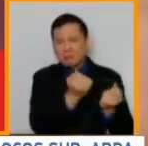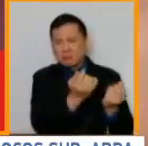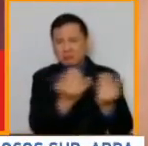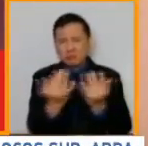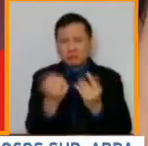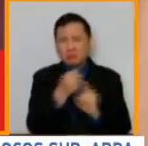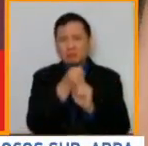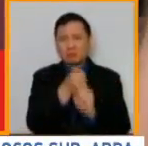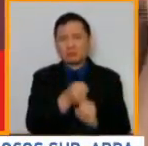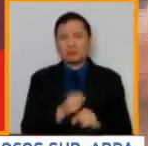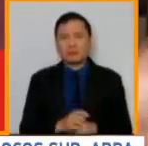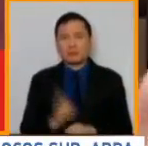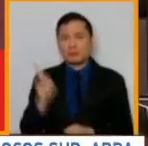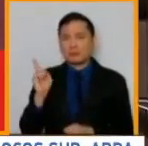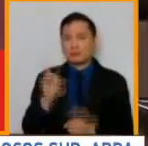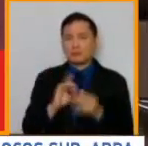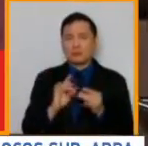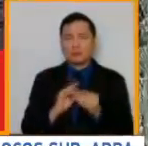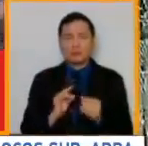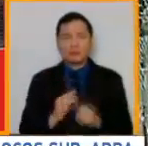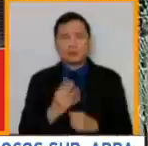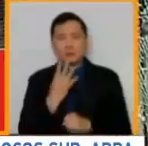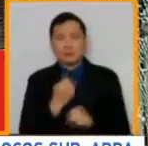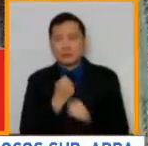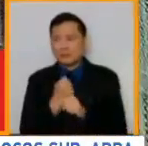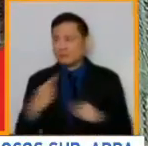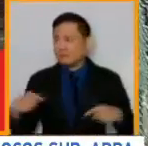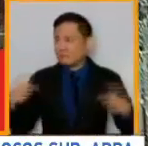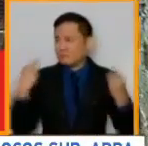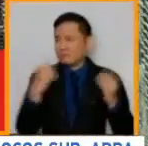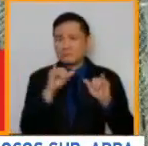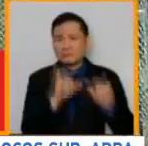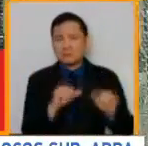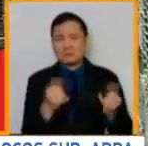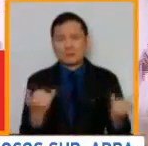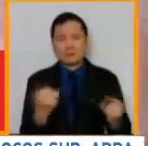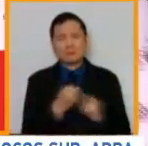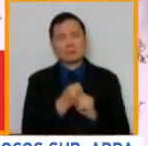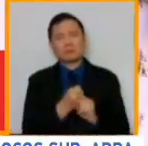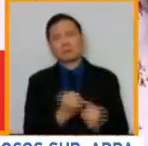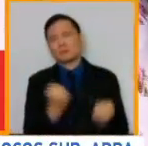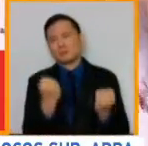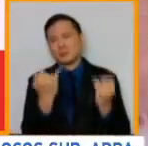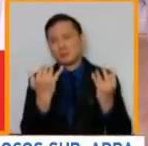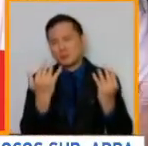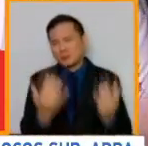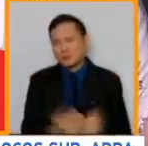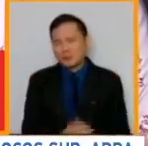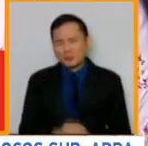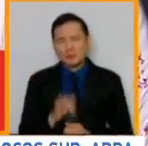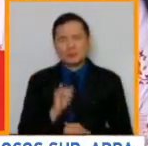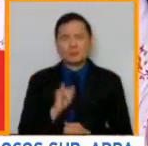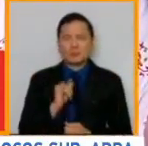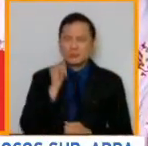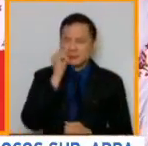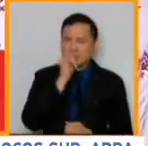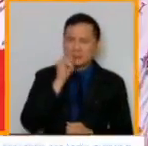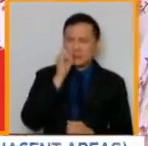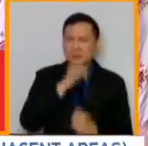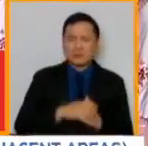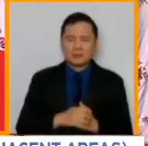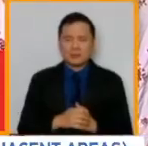years, gantung-ganto rin yung pangyayari. Nakaka-trauma talaga. May 90 years old kaming